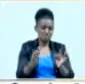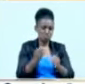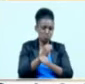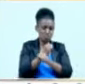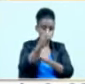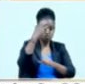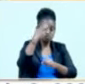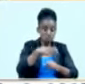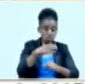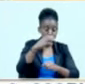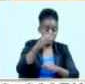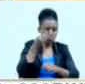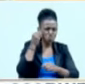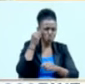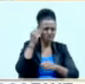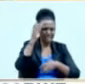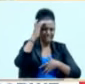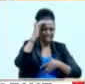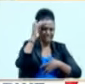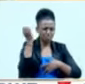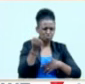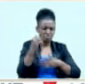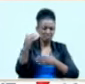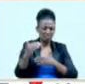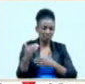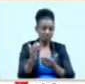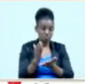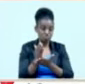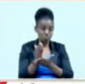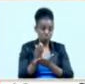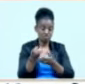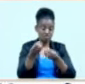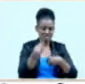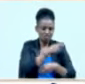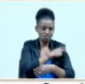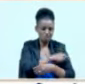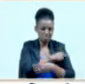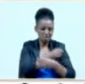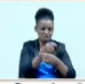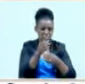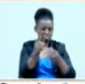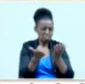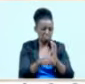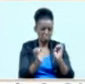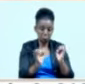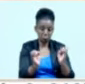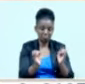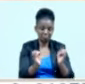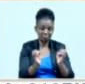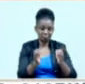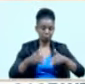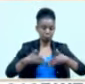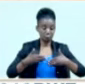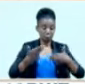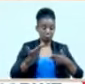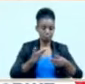umuntu kuba yarembera mu rugo kuko ari hafi cyane. Ivuriro batwegereje ni sawa nta kibazo